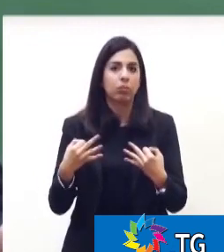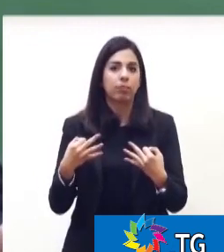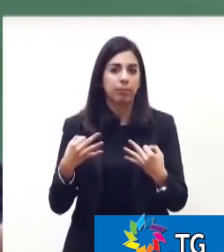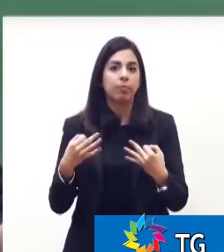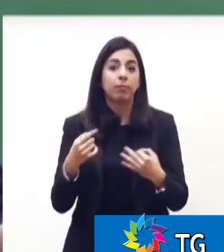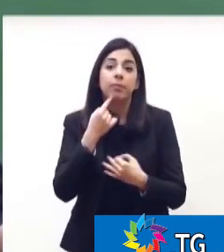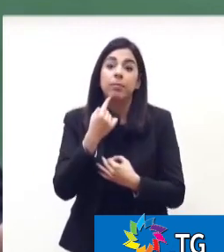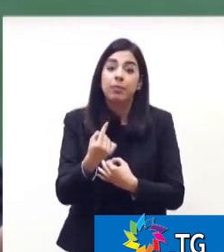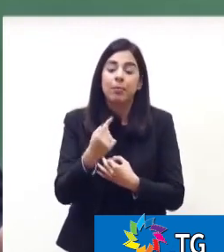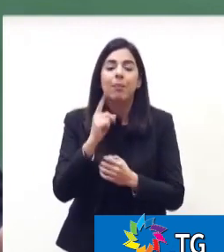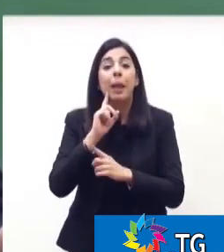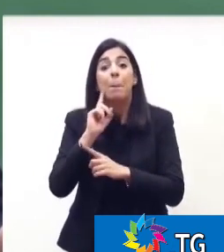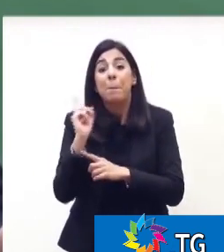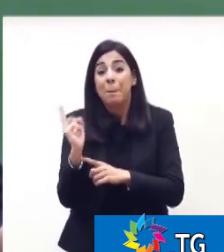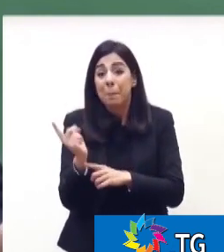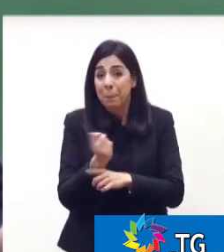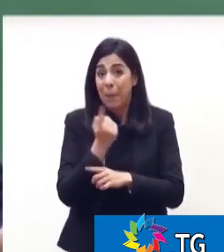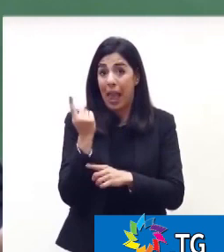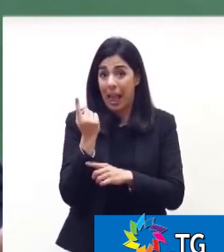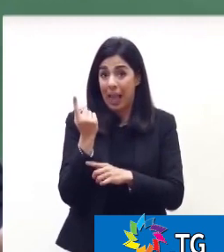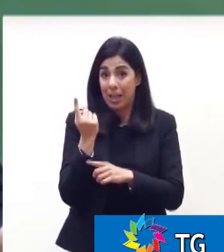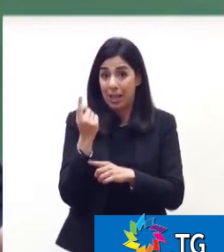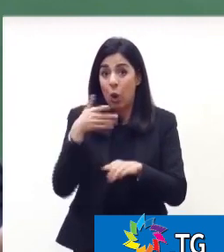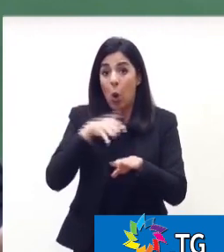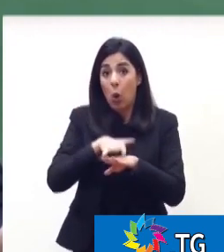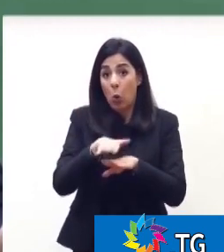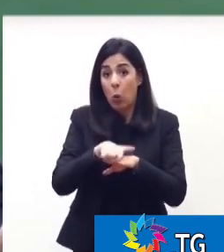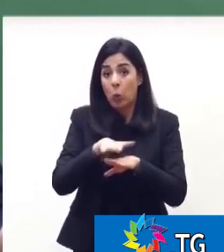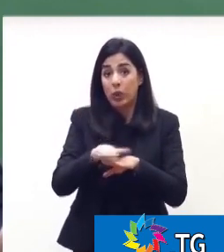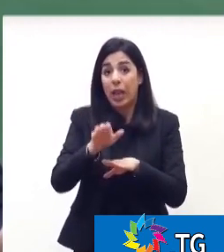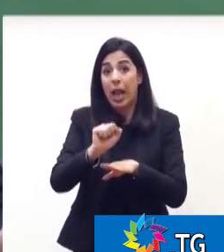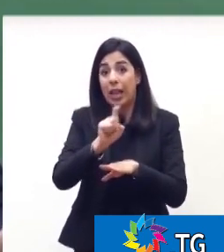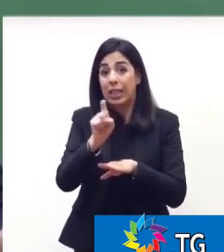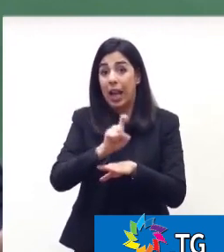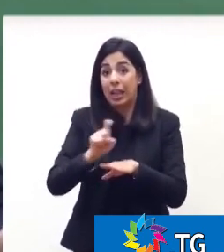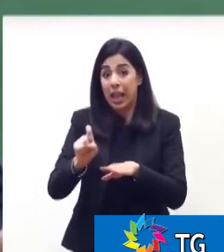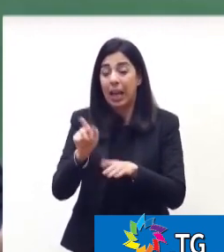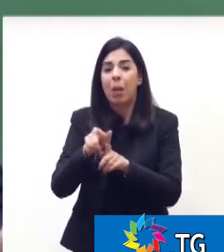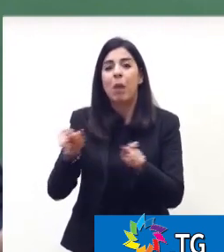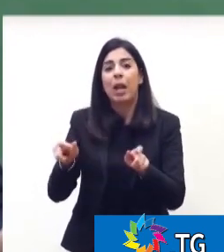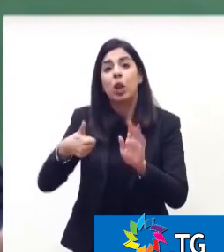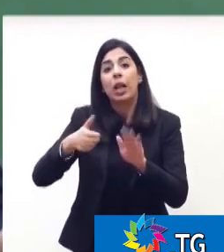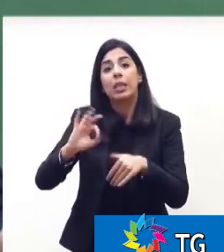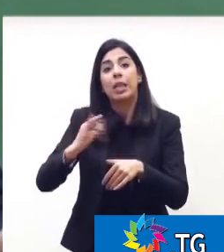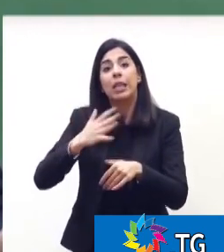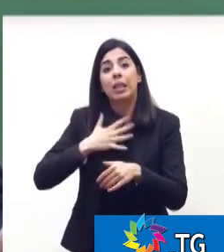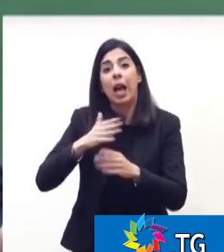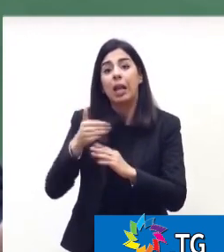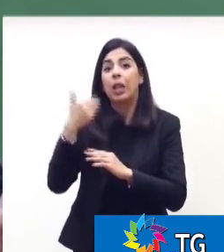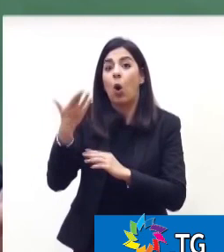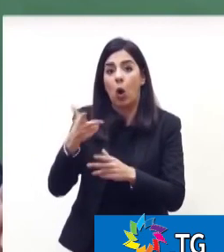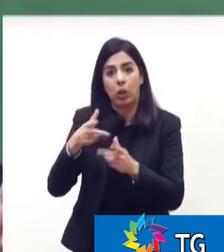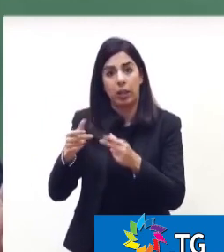un uso preferenziale nei soggetti oltre i 60 anni di età.